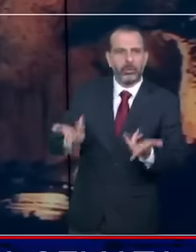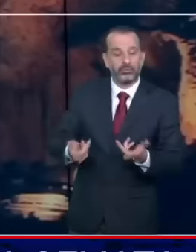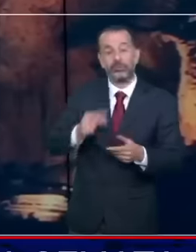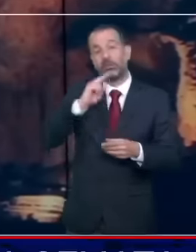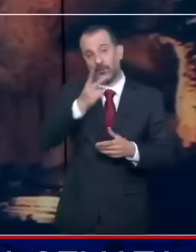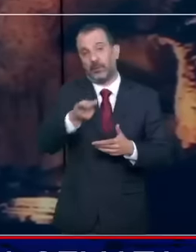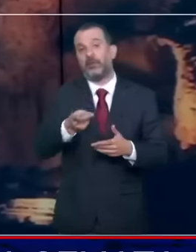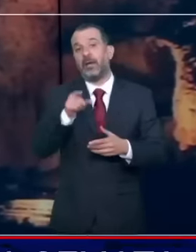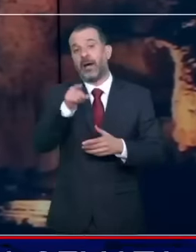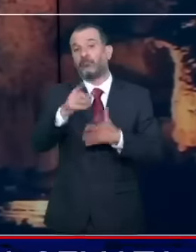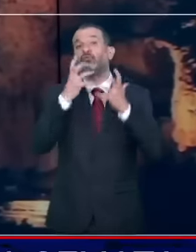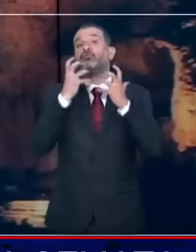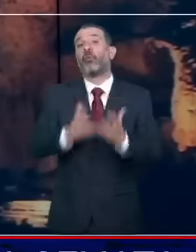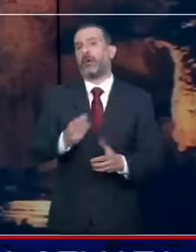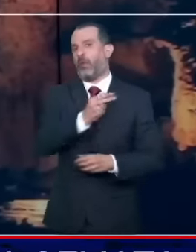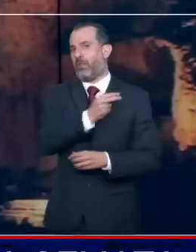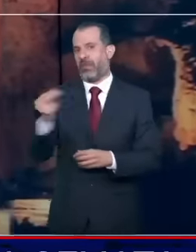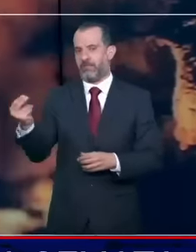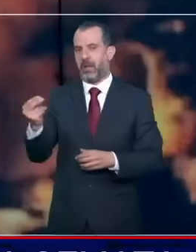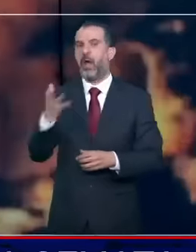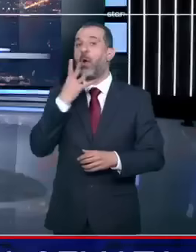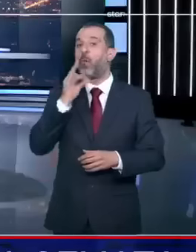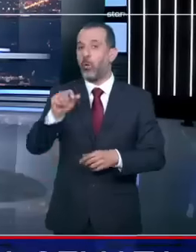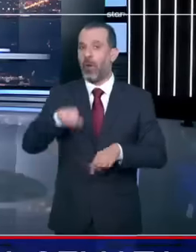προκλήσεις οι οποίες γίνονται αυτή τη στιγμή